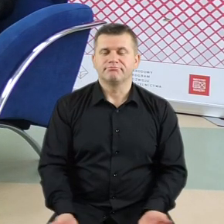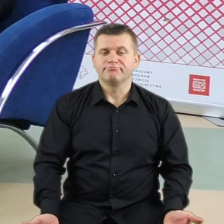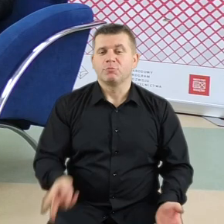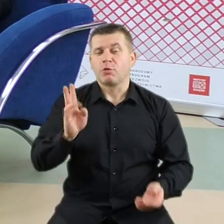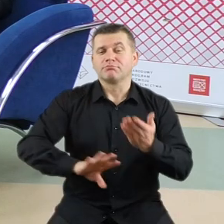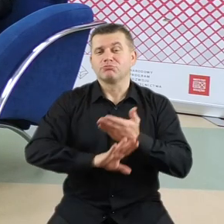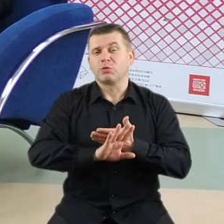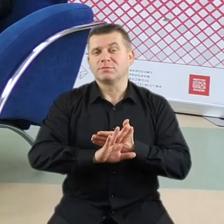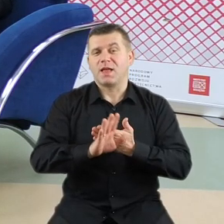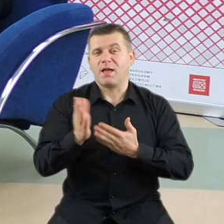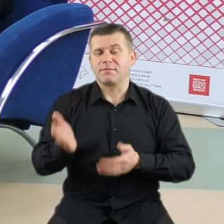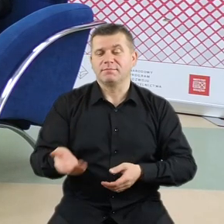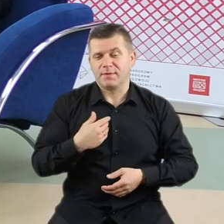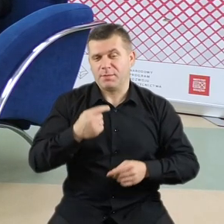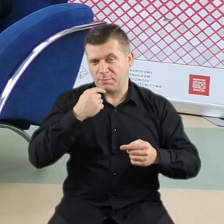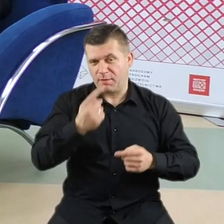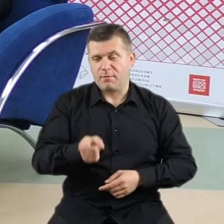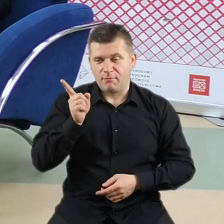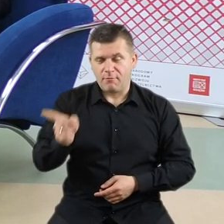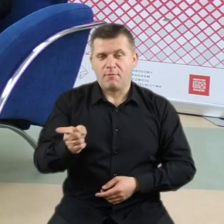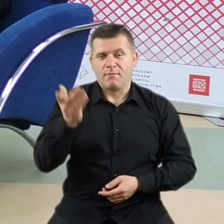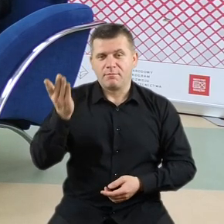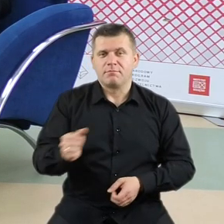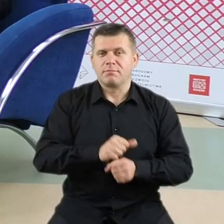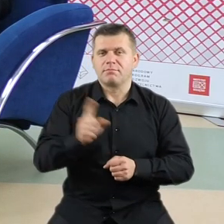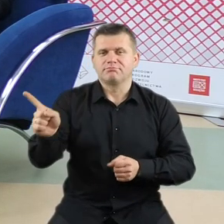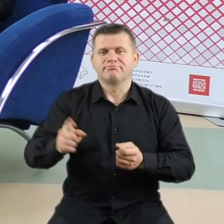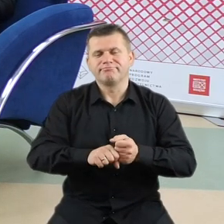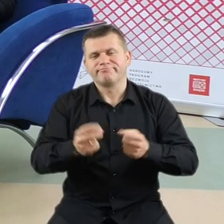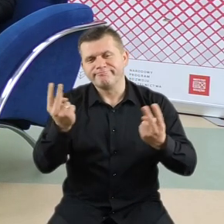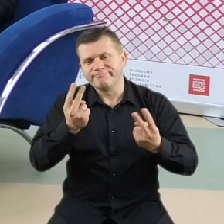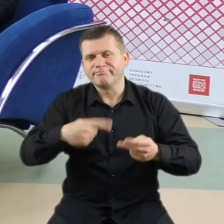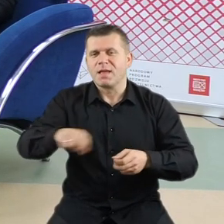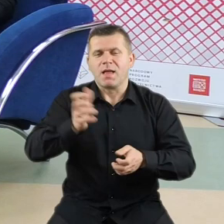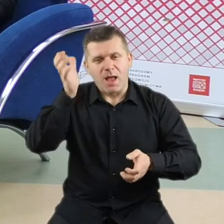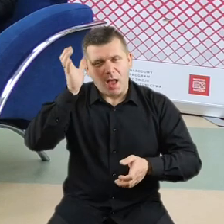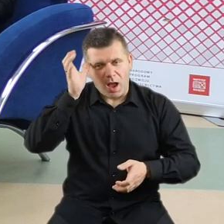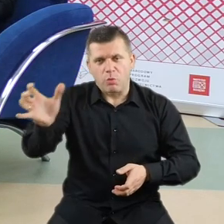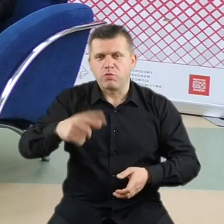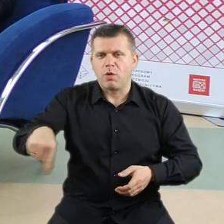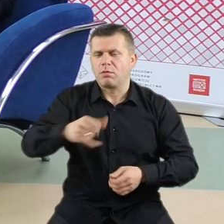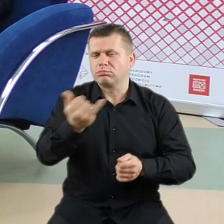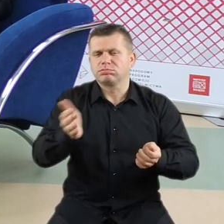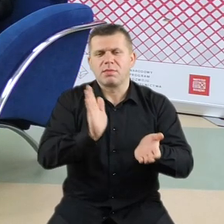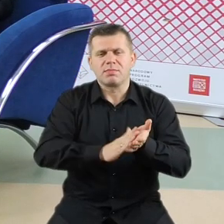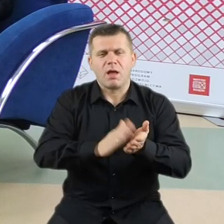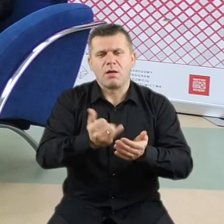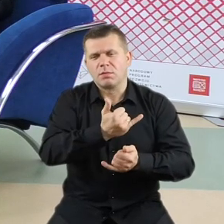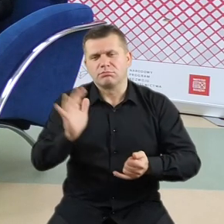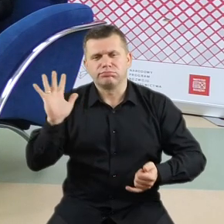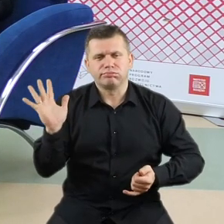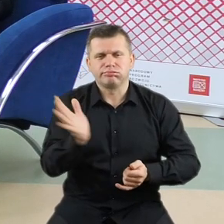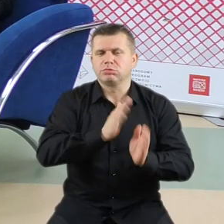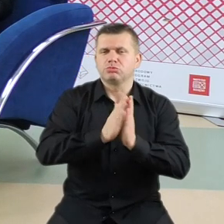Jeśli komuś trzeba przedstawiać, to dwa słowa. Magdalena Grzebałkowska jest reporterką, autorką bestsellerowych i nagradzanych